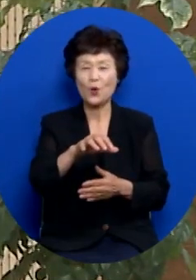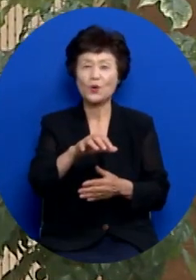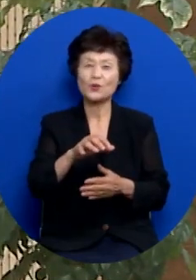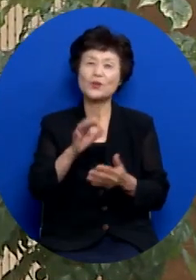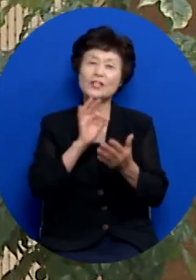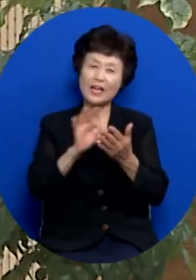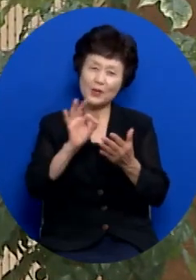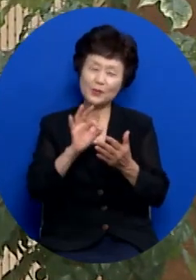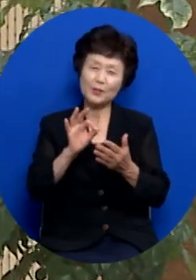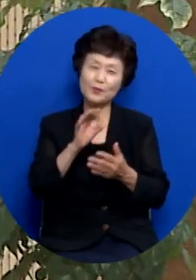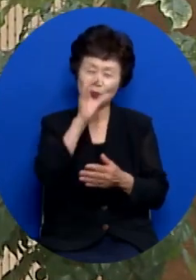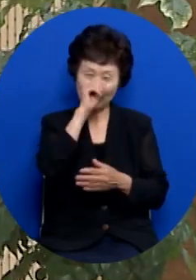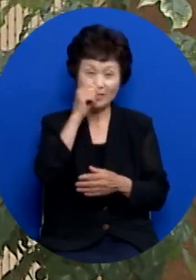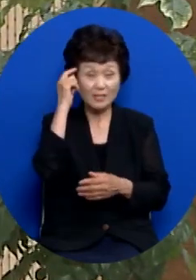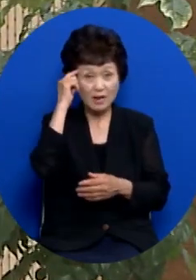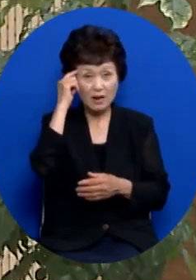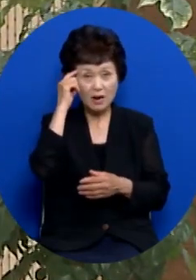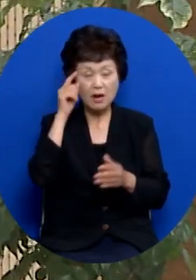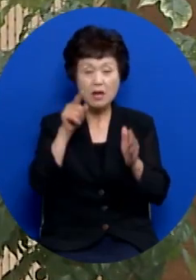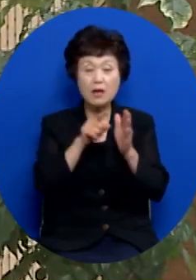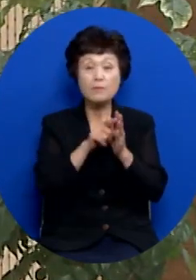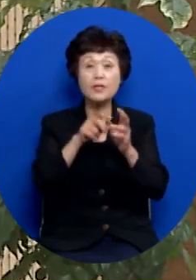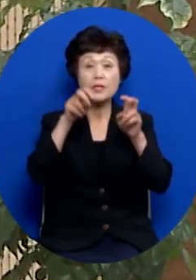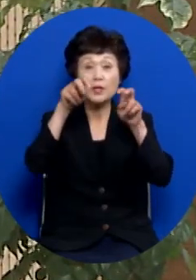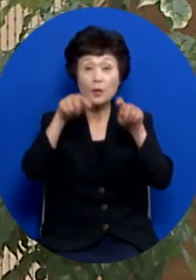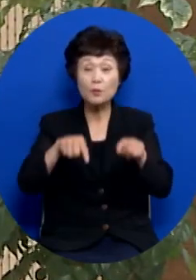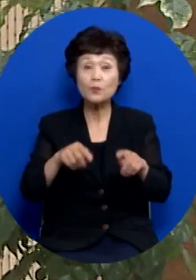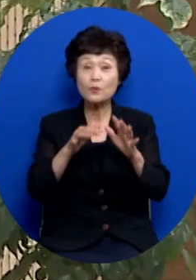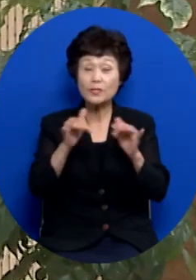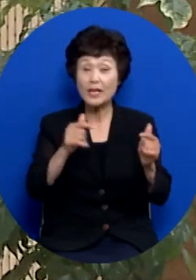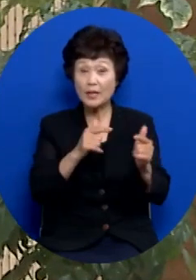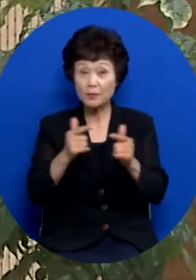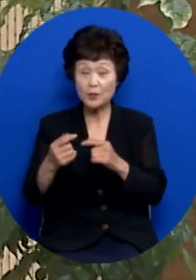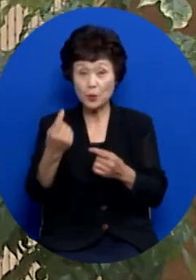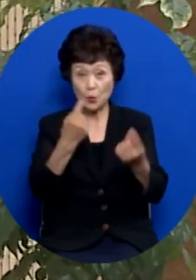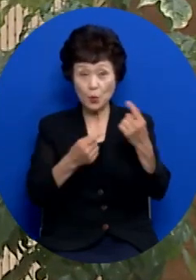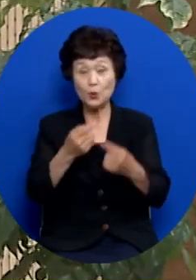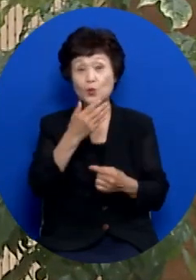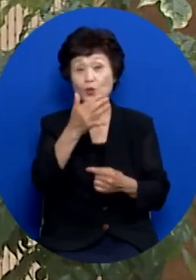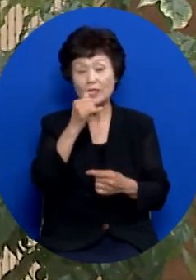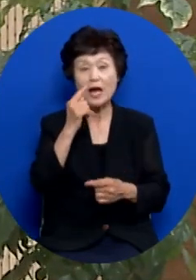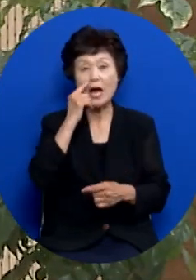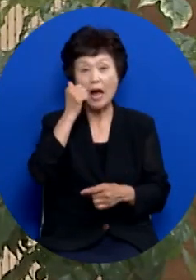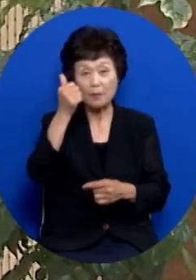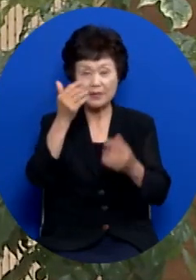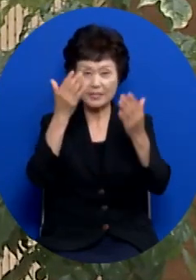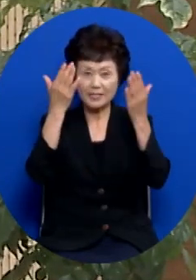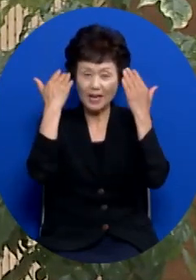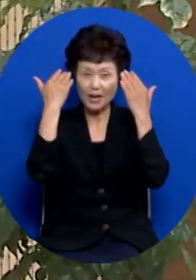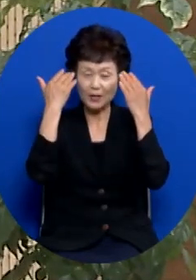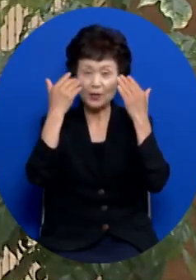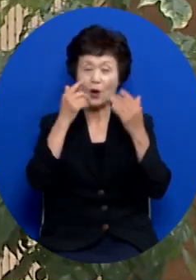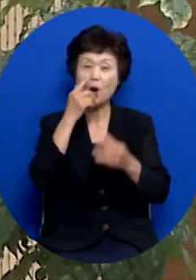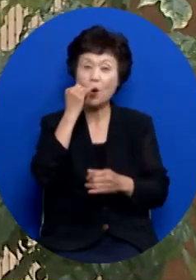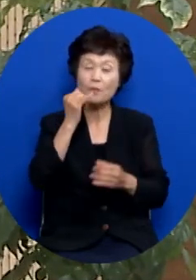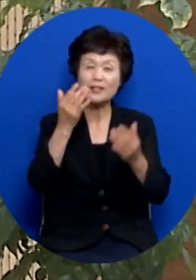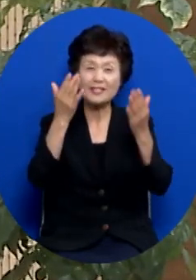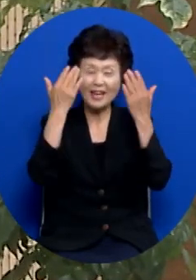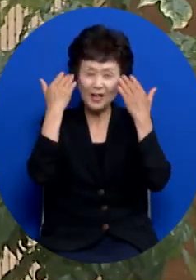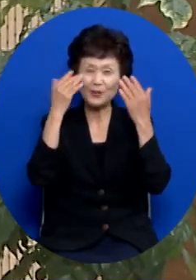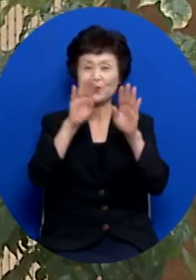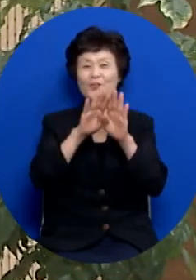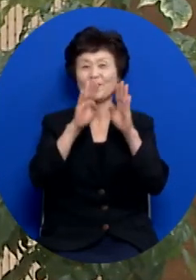있고 불신자들이 올 수 있도록 아버지 학교, 어머니 학교 그것을 좀 기획하고 있습니다.